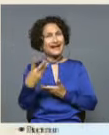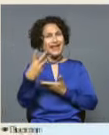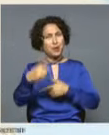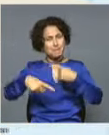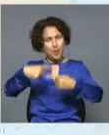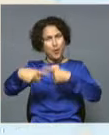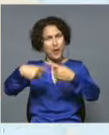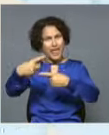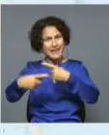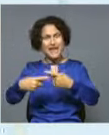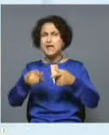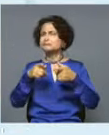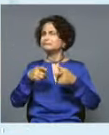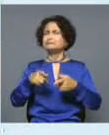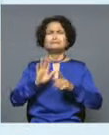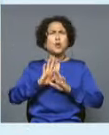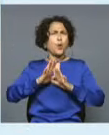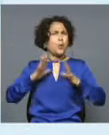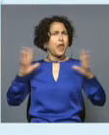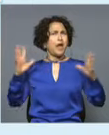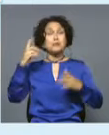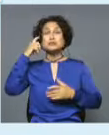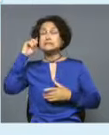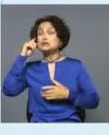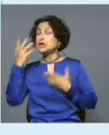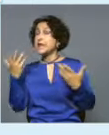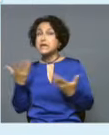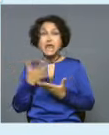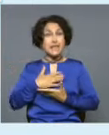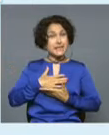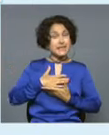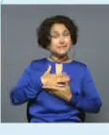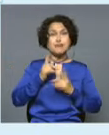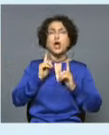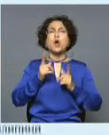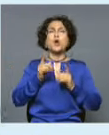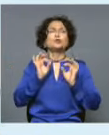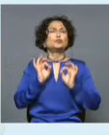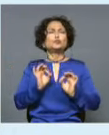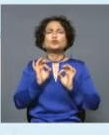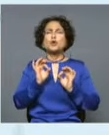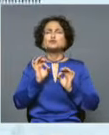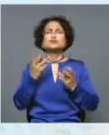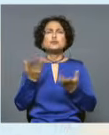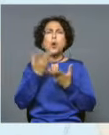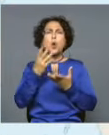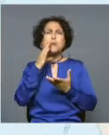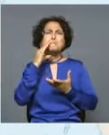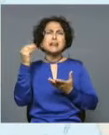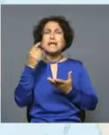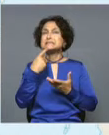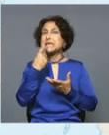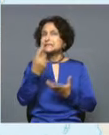много голямо значение коя генерация всъщност говори този български език. При първата, а първата е винаги тази,